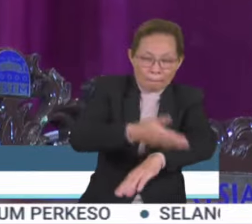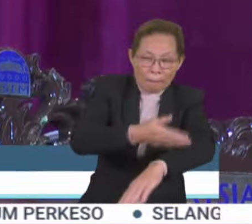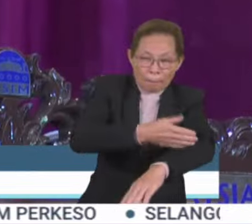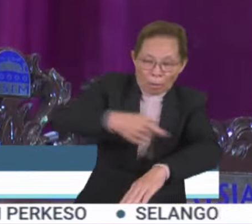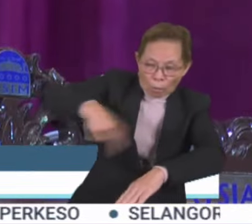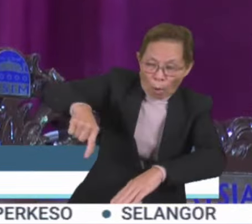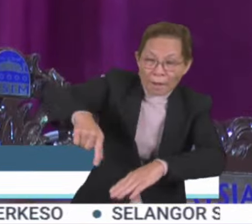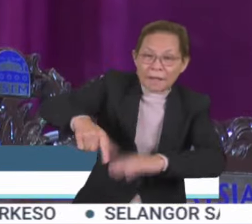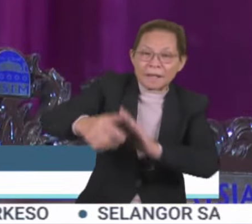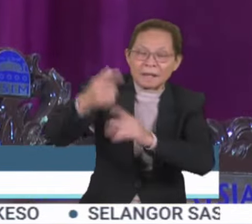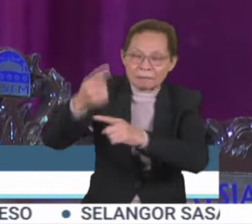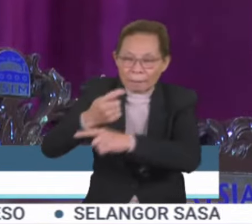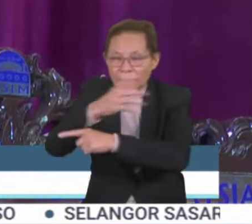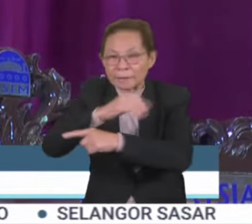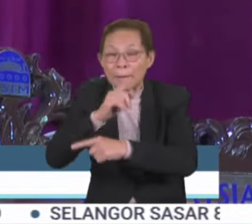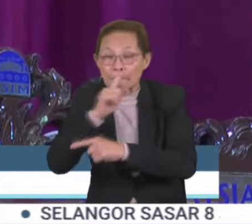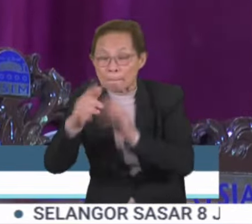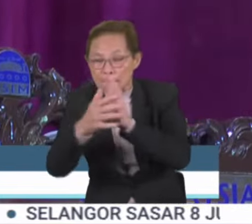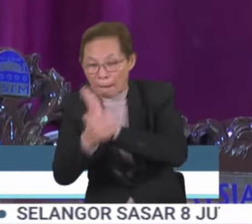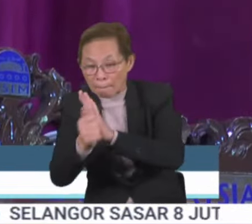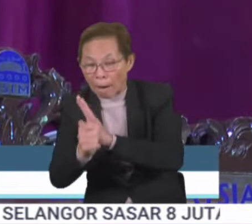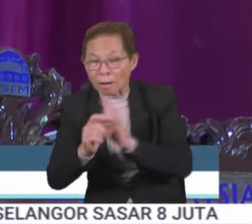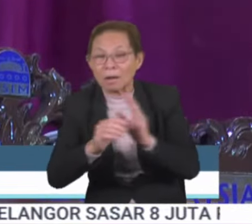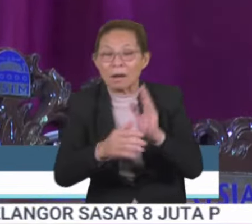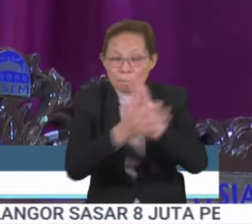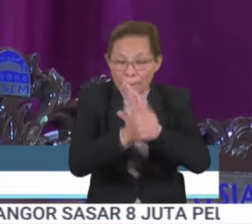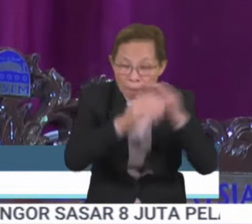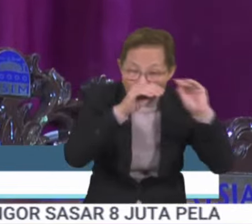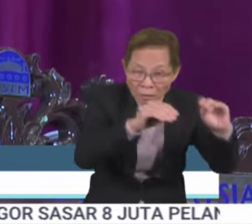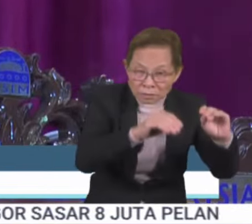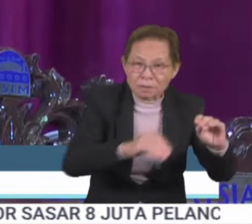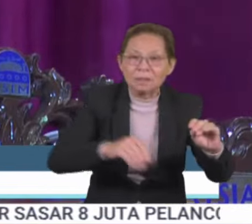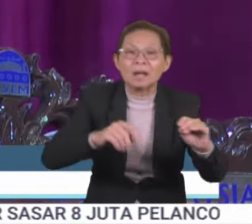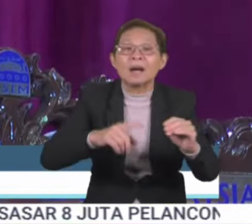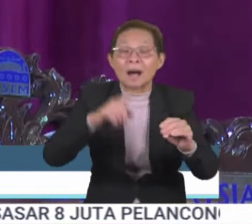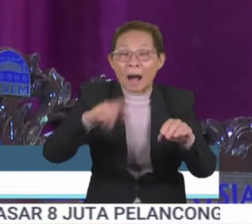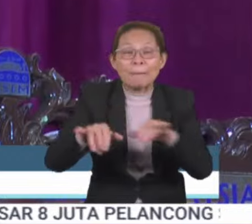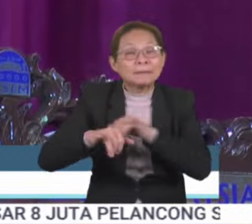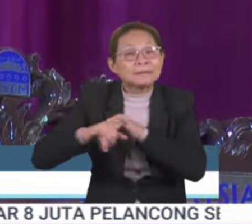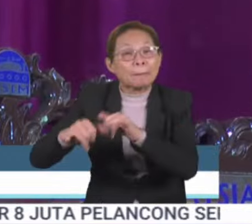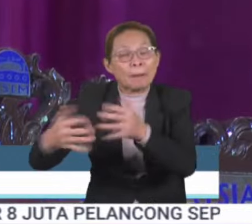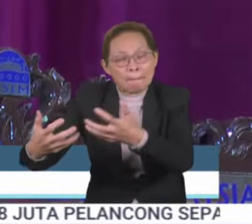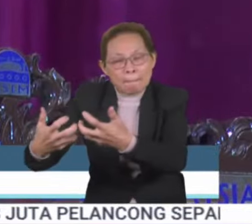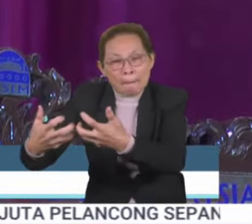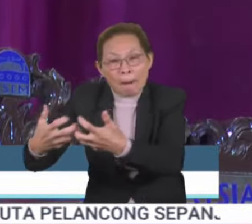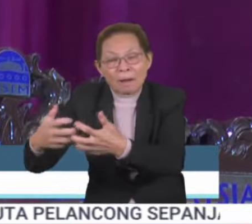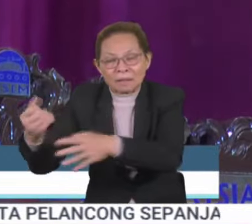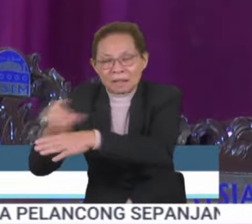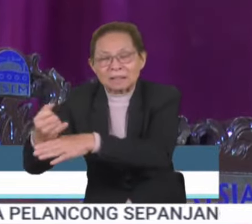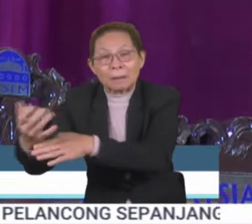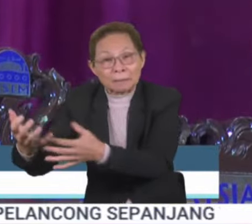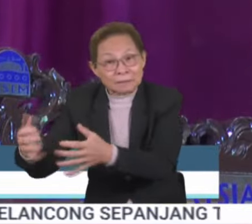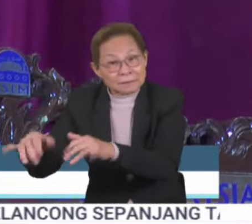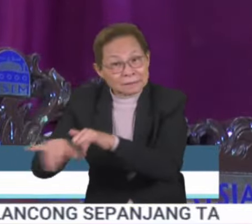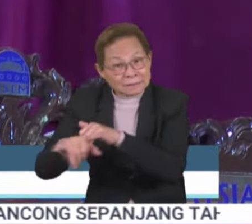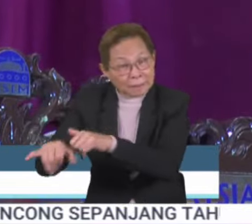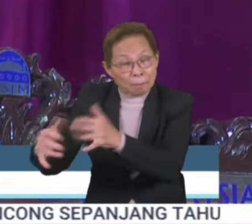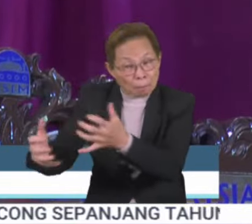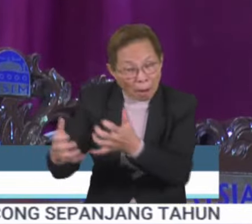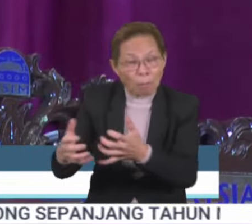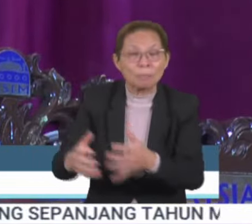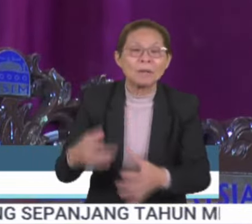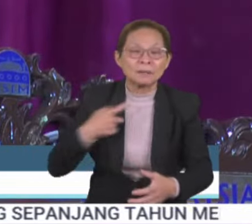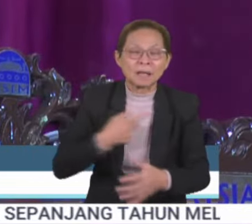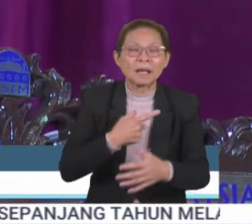memastikan kemahiran yang diberikan selaras dengan keperluan industri saya mengasa kolaborasi strategik